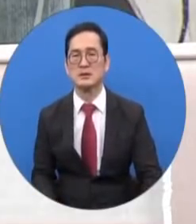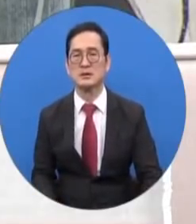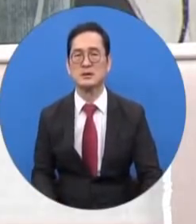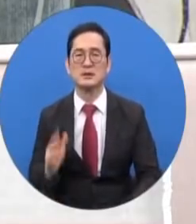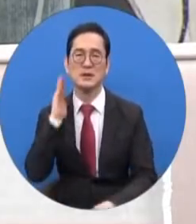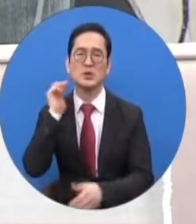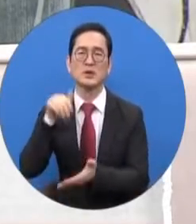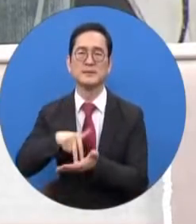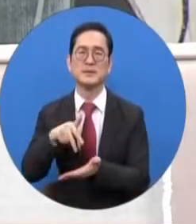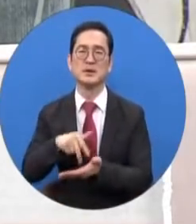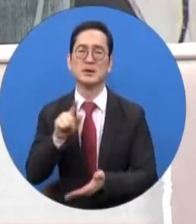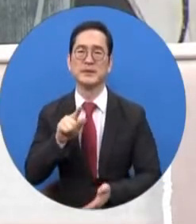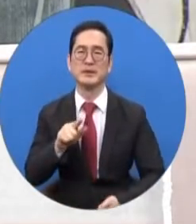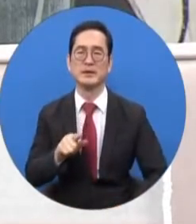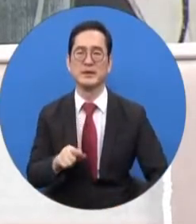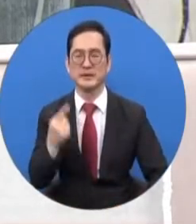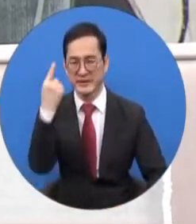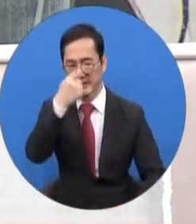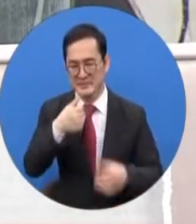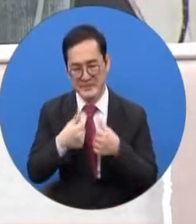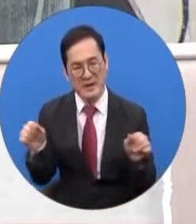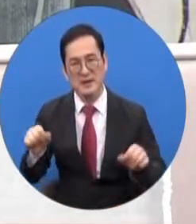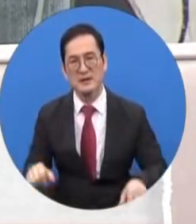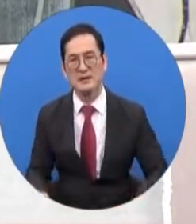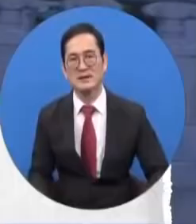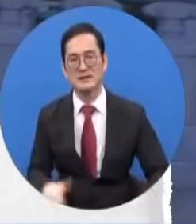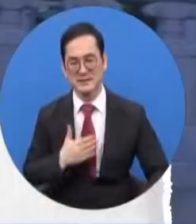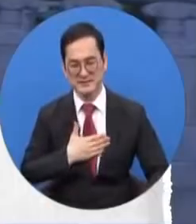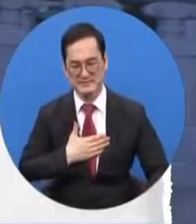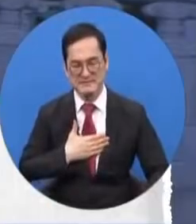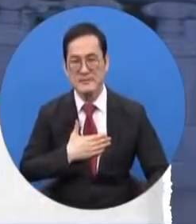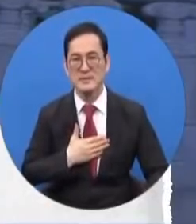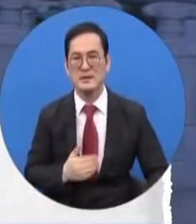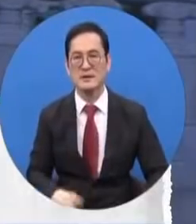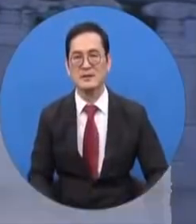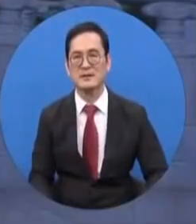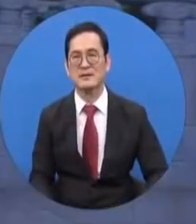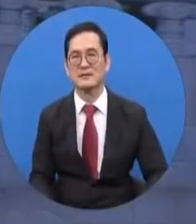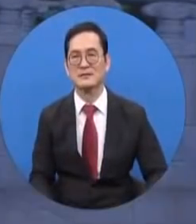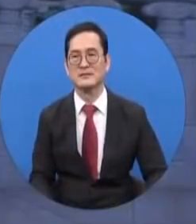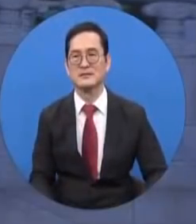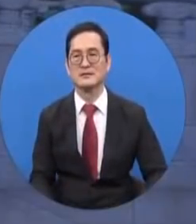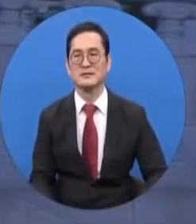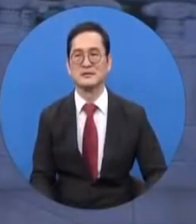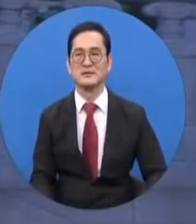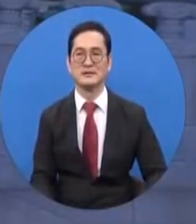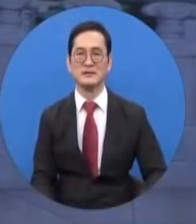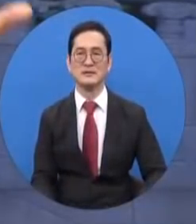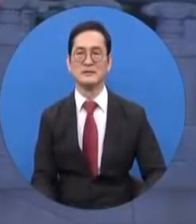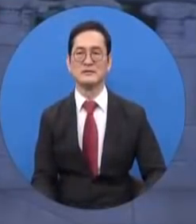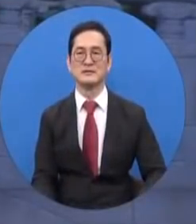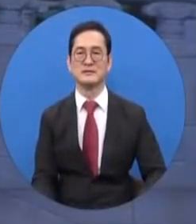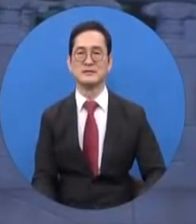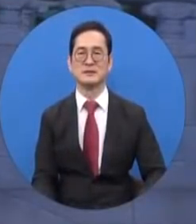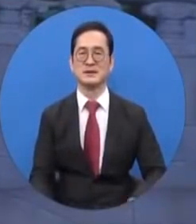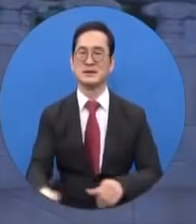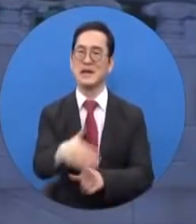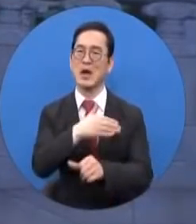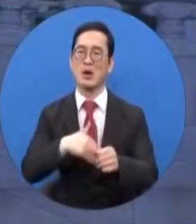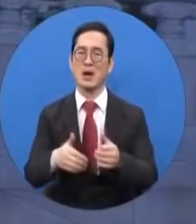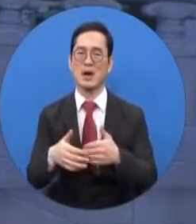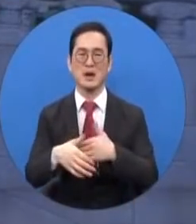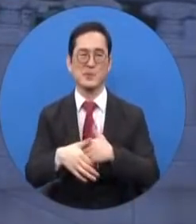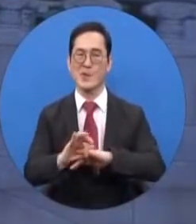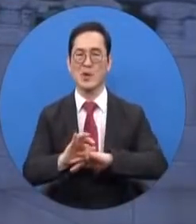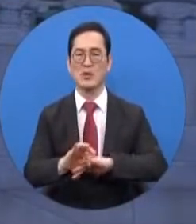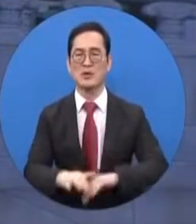상황이다. 저는 이렇게 말씀드리고 싶습니다. 어쨌든 결론적으로 상황이 굉장히 좀 꼬여버렸다. 여야 모두 동의하고 있는 것 같아요. 상황이 꼬였다.